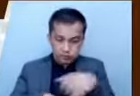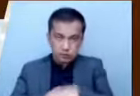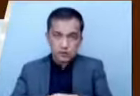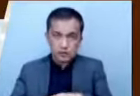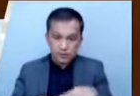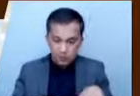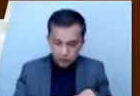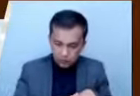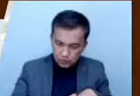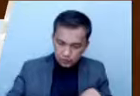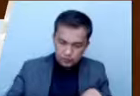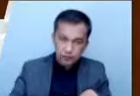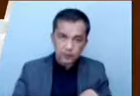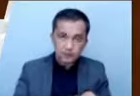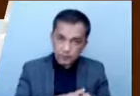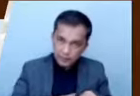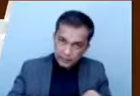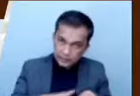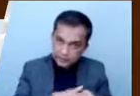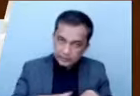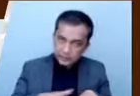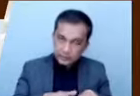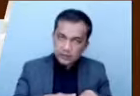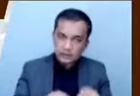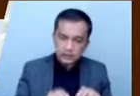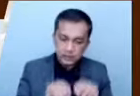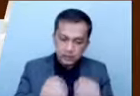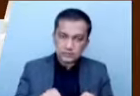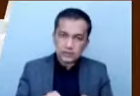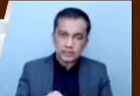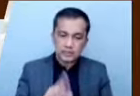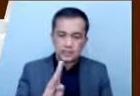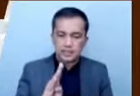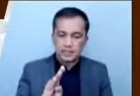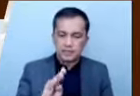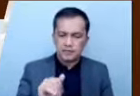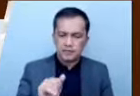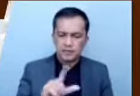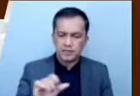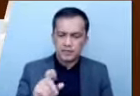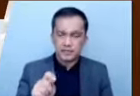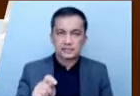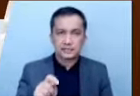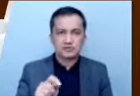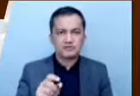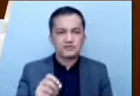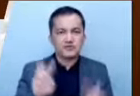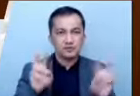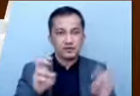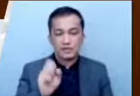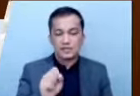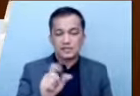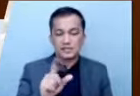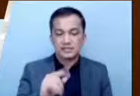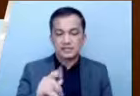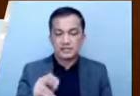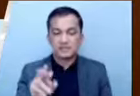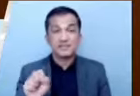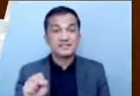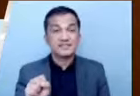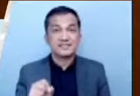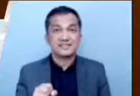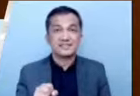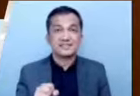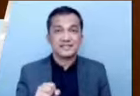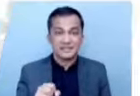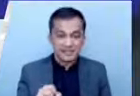baba. Lalagyan mo na ng balas or sleepers, di ba? Lalagyan mo na ng papatungan ng